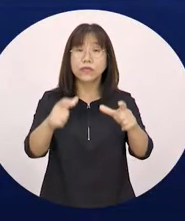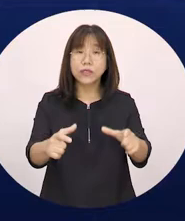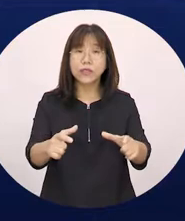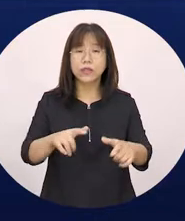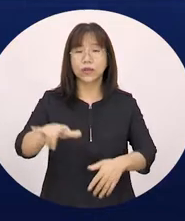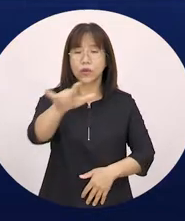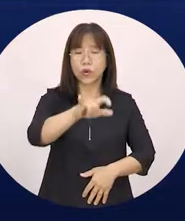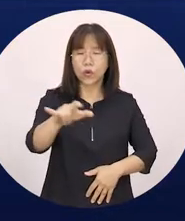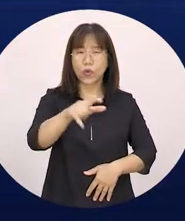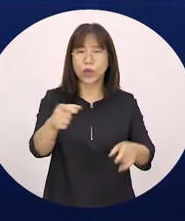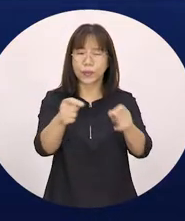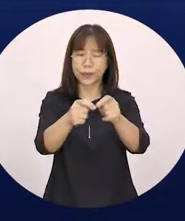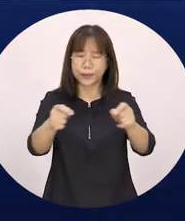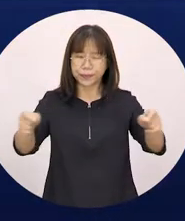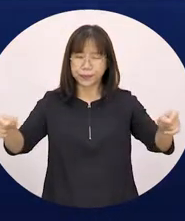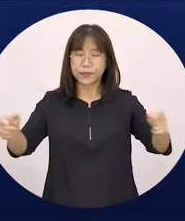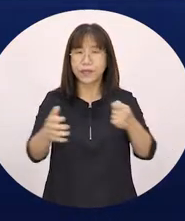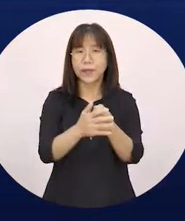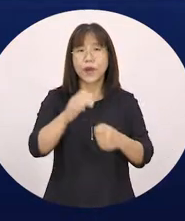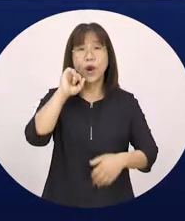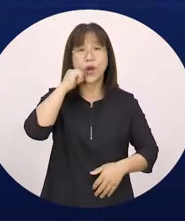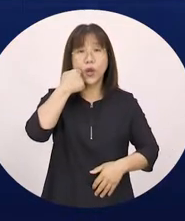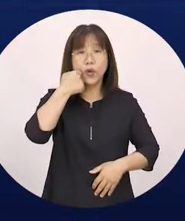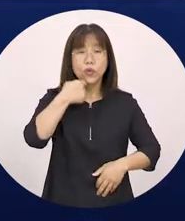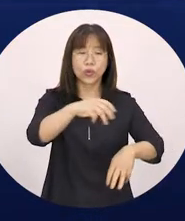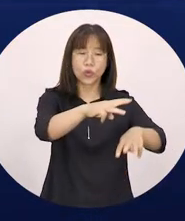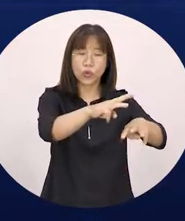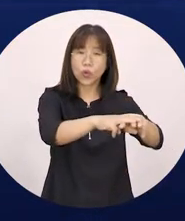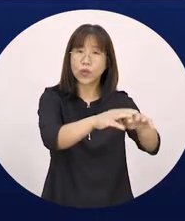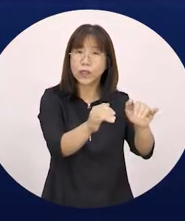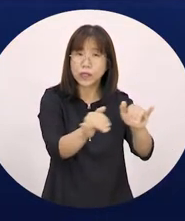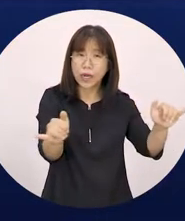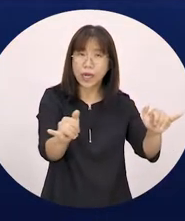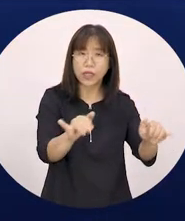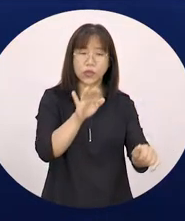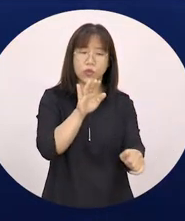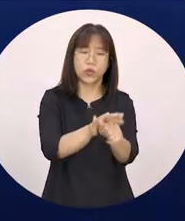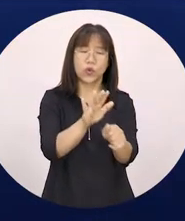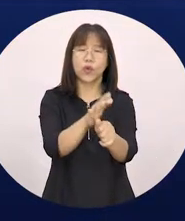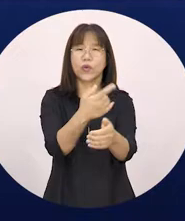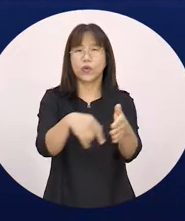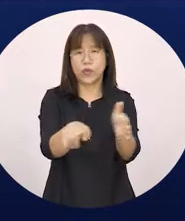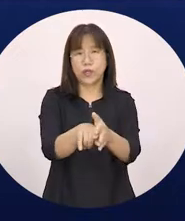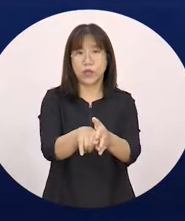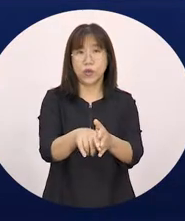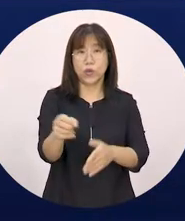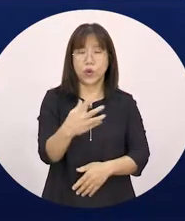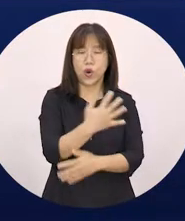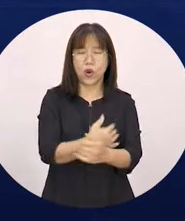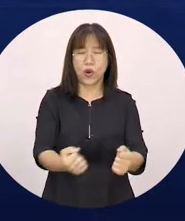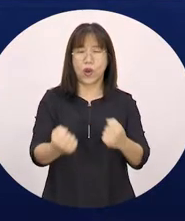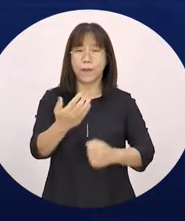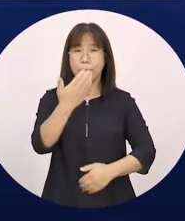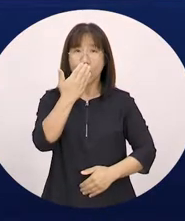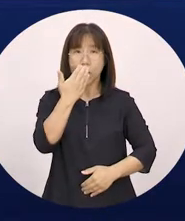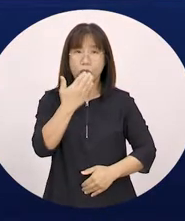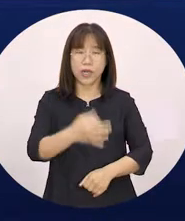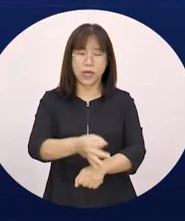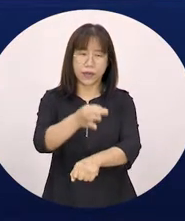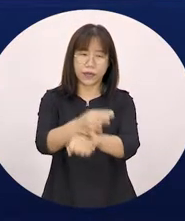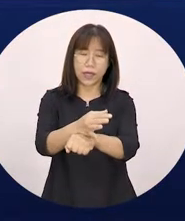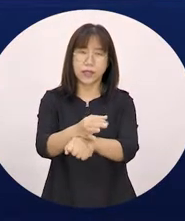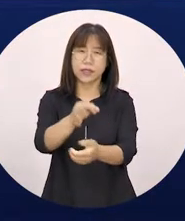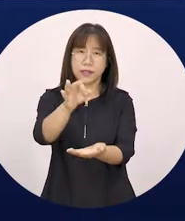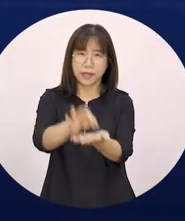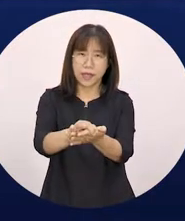또 강서구는 코로 날 9 의 장기화로 어려움을 겪고 있는 농가를 살리는 동시에 건강한 먹거리를 저렴하고 편리하게